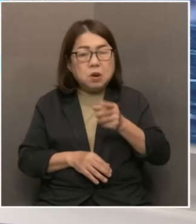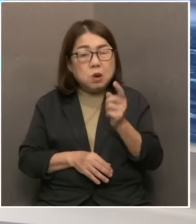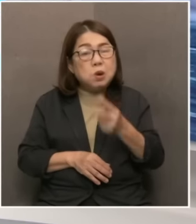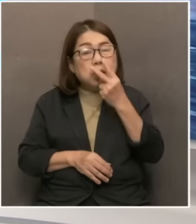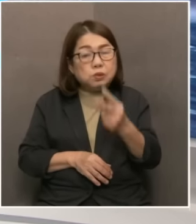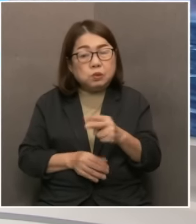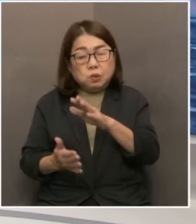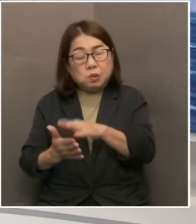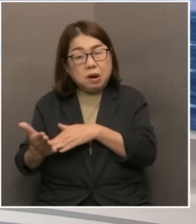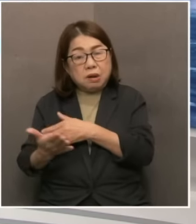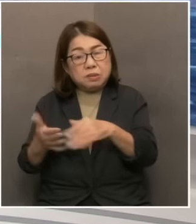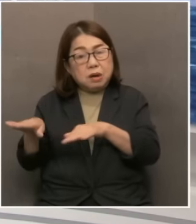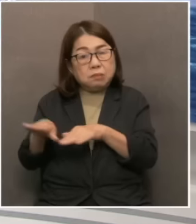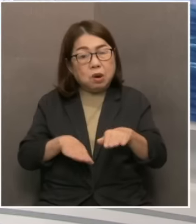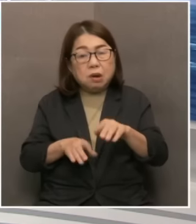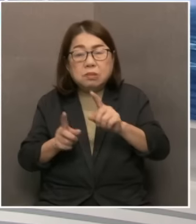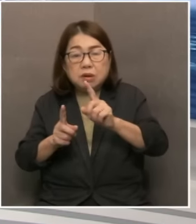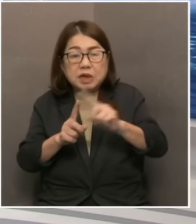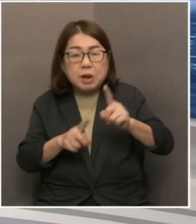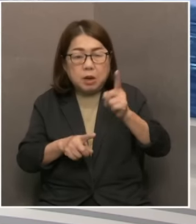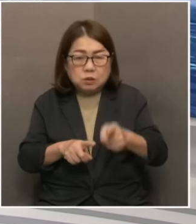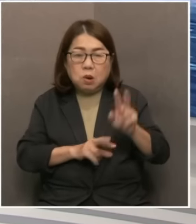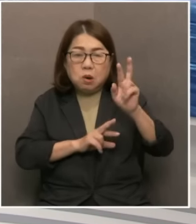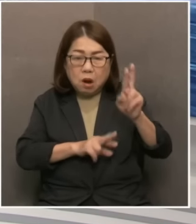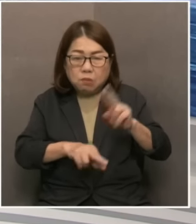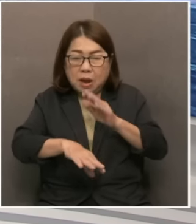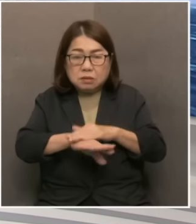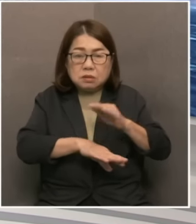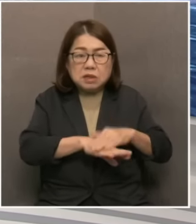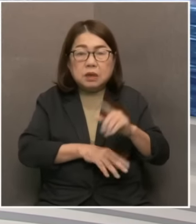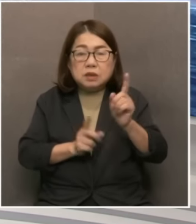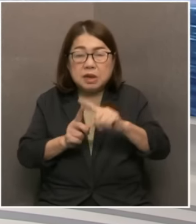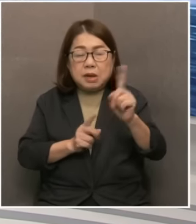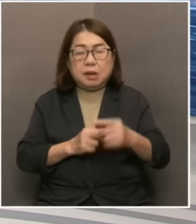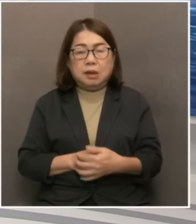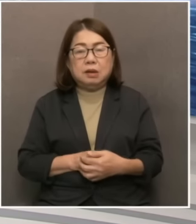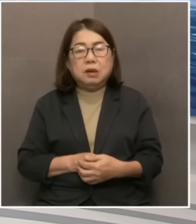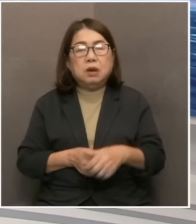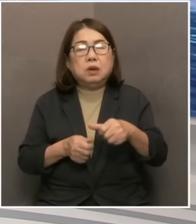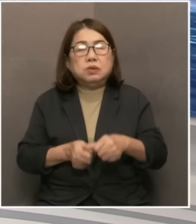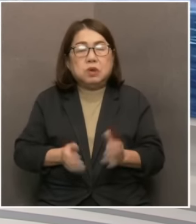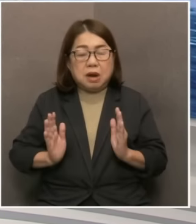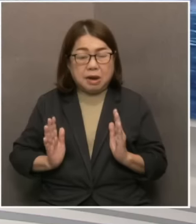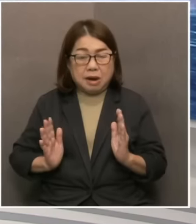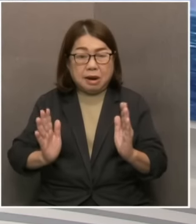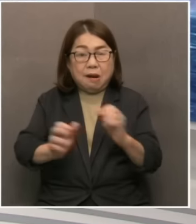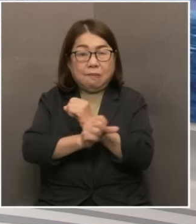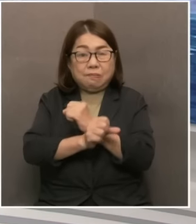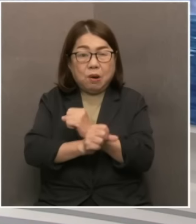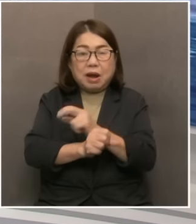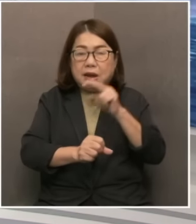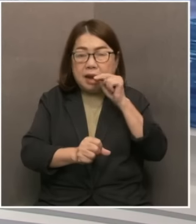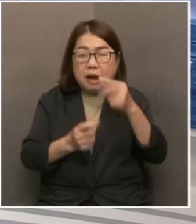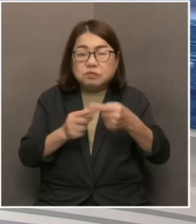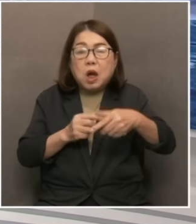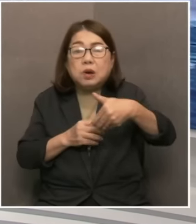จุดไหนที่ต้องมีการเตือนกันให้เฝ้าระวังระดับน้ำด้วยนะคะซึ่งเป็นจุดที่อยู่นอกคันกั้นน้ำริมแม่น้ำเจ้าพระยานะ